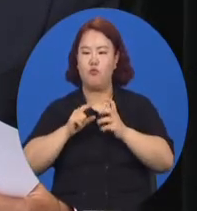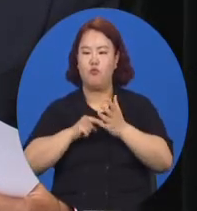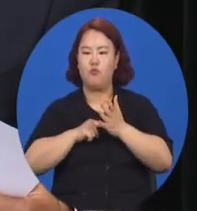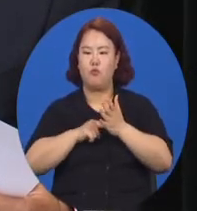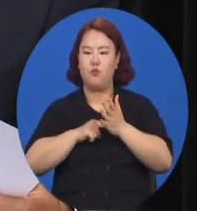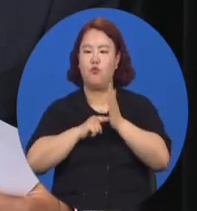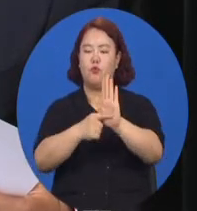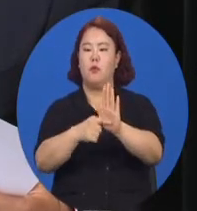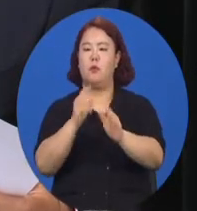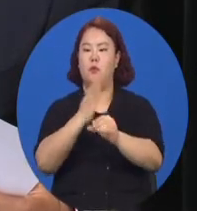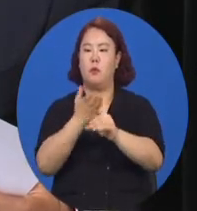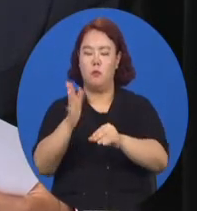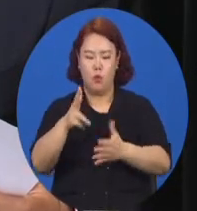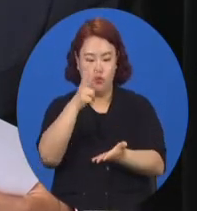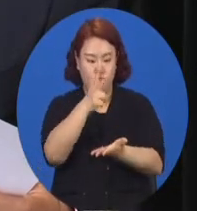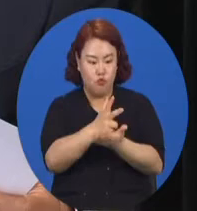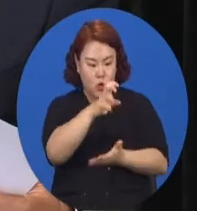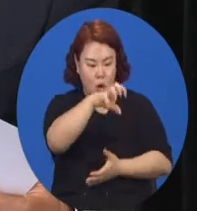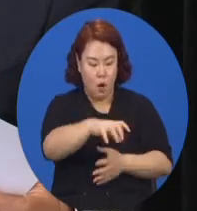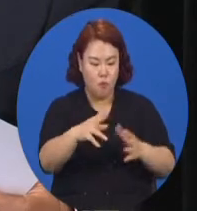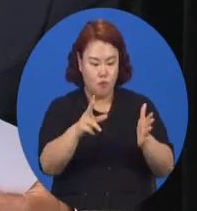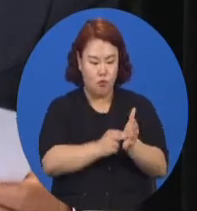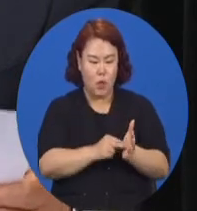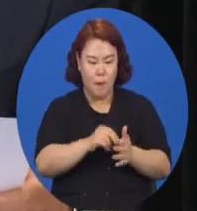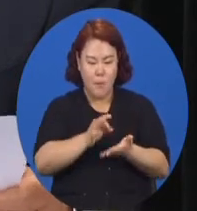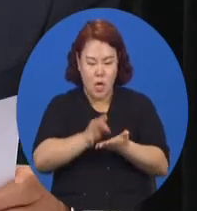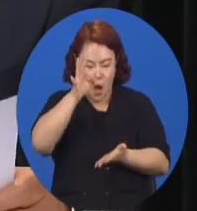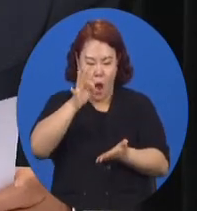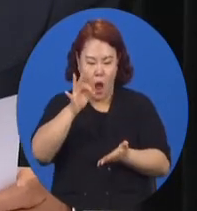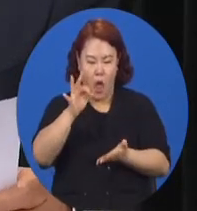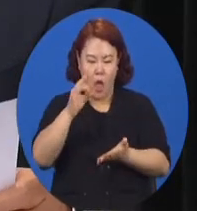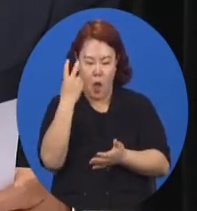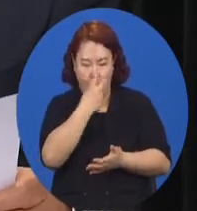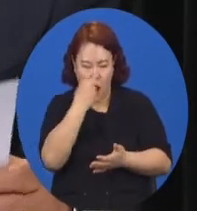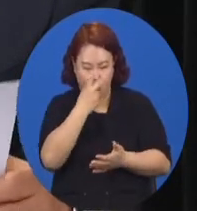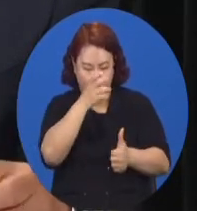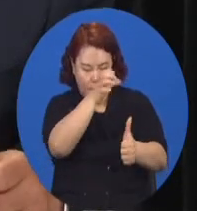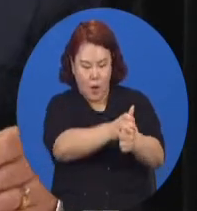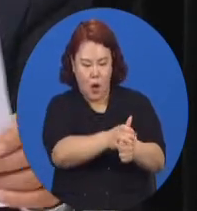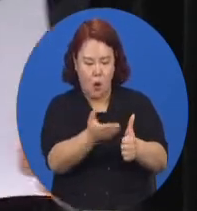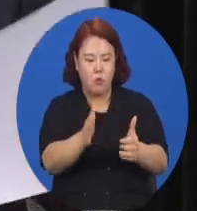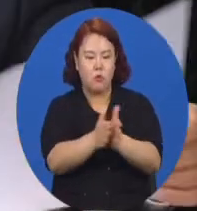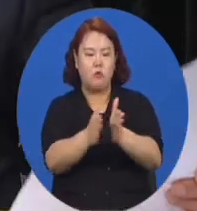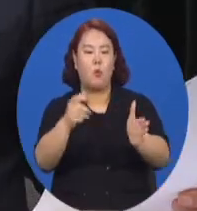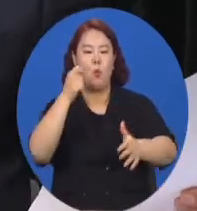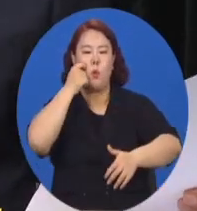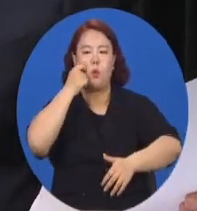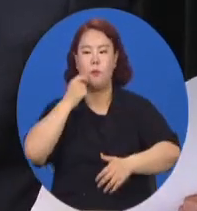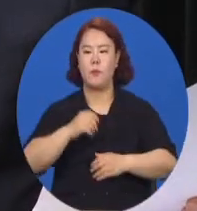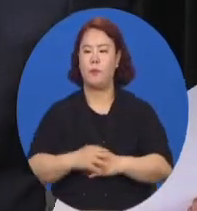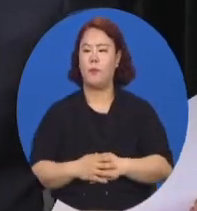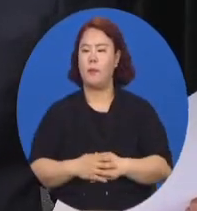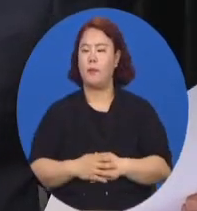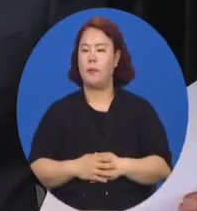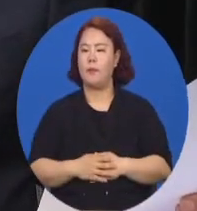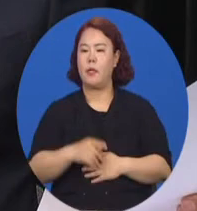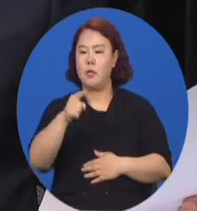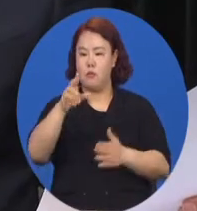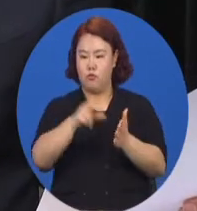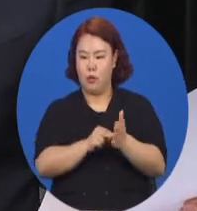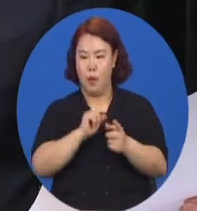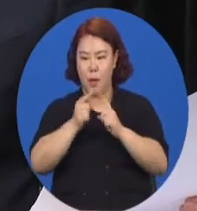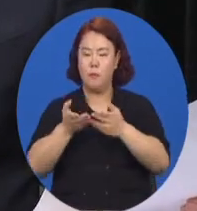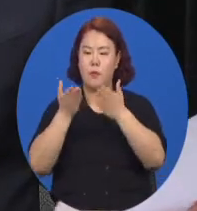문제도 비싼 돈을 들어서 용역을 했는데 그것도 하나 시행을 못하고 있습니다. 자, 그 문제